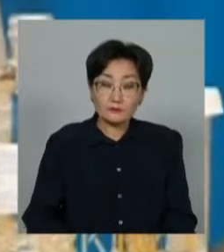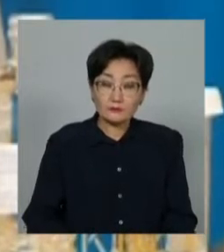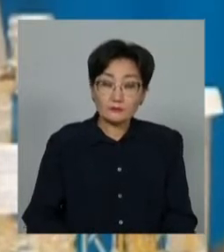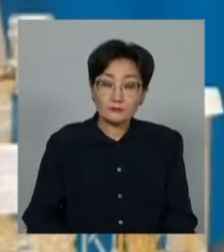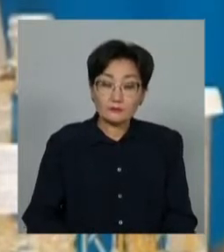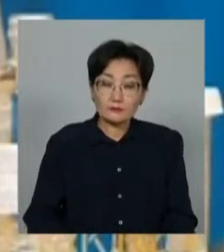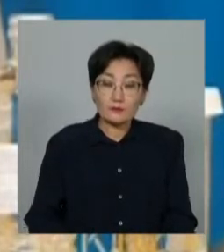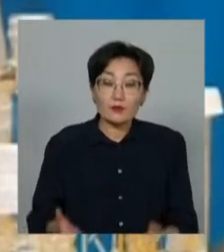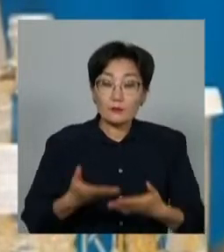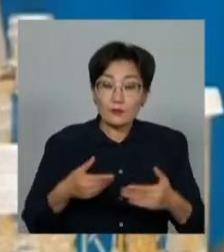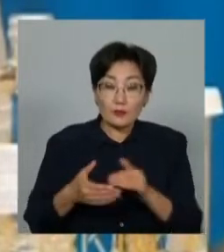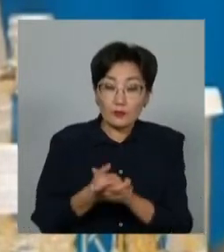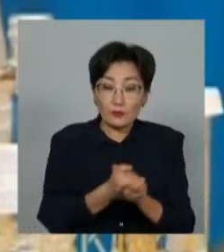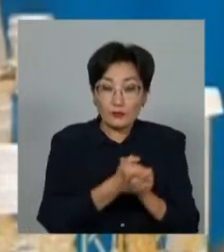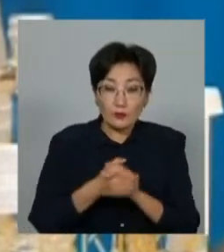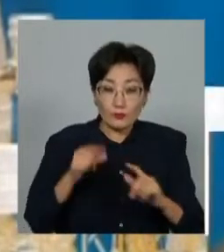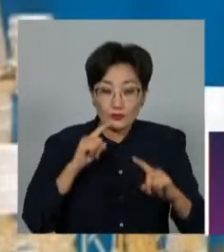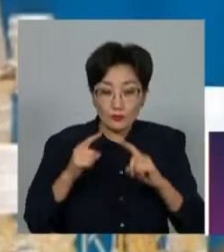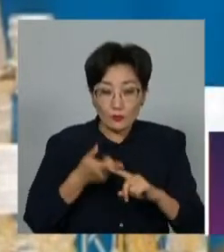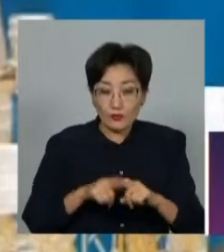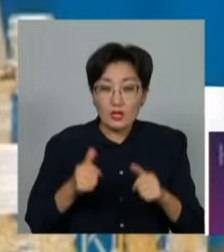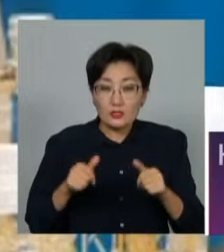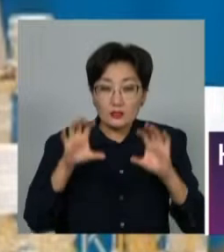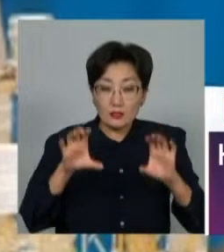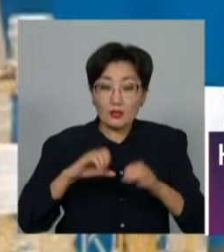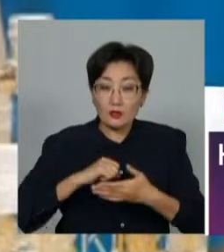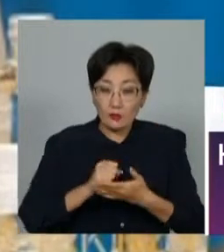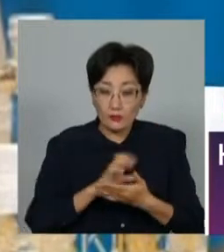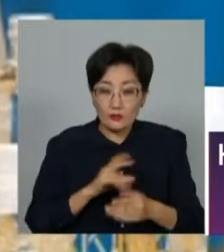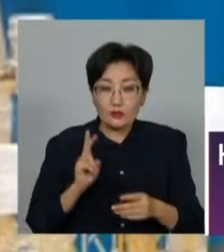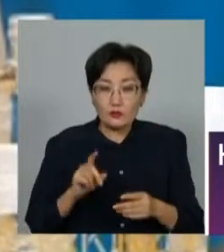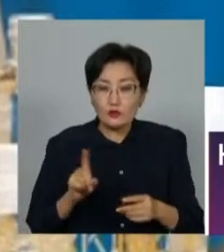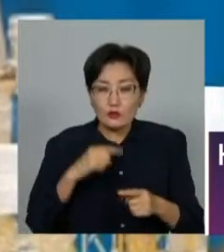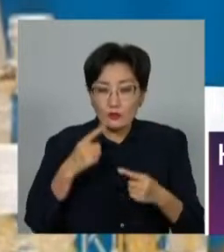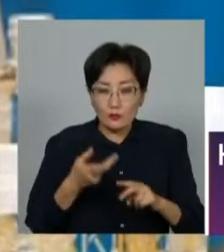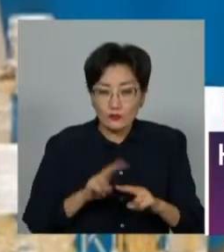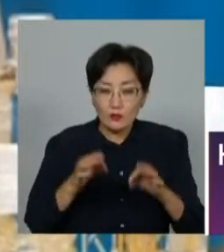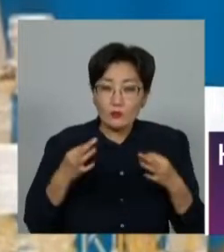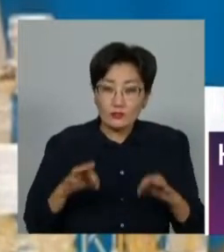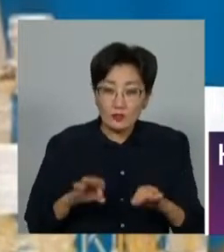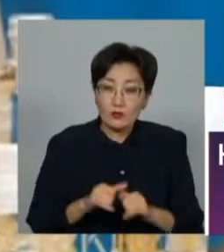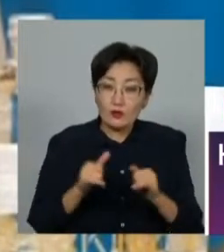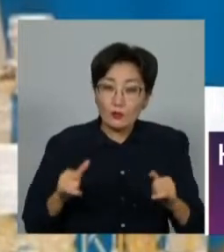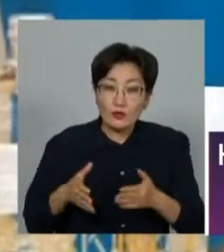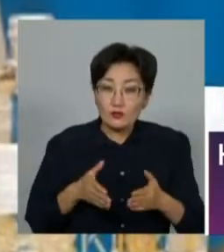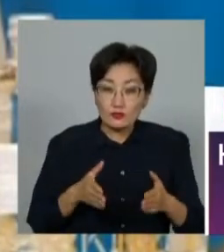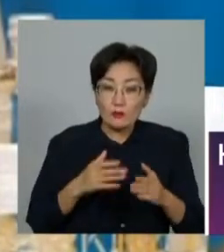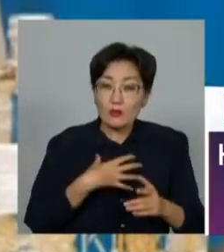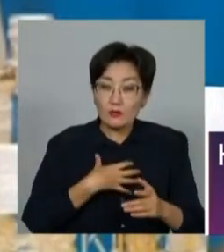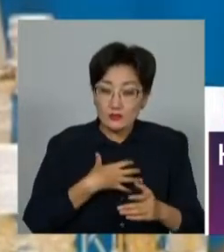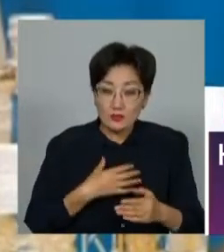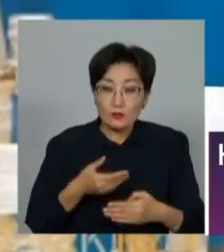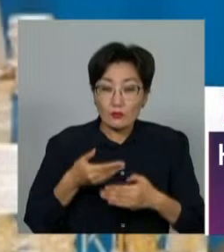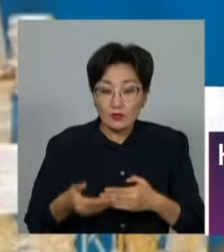мирных собраниях. Біз бейбіт жиналыстар туралы өте жақсы заң қабылдадық. Кім не айтса да, бұл демократияны дамыту жолындағы маңызды